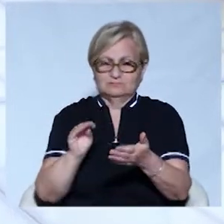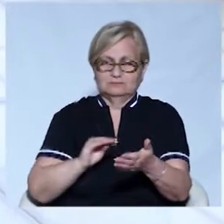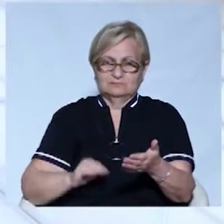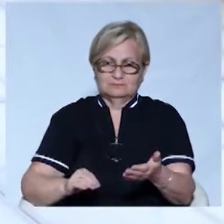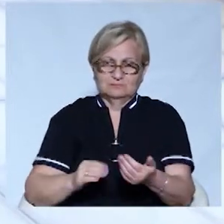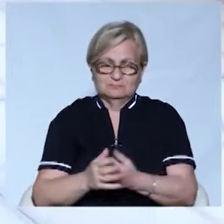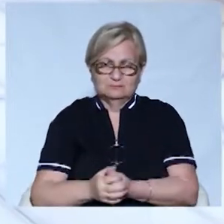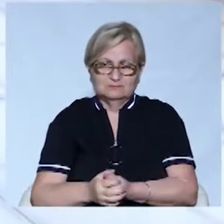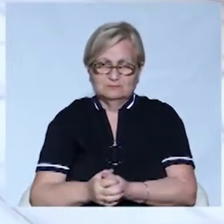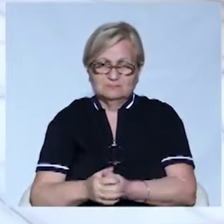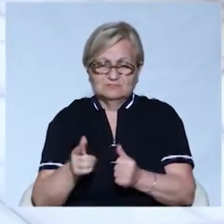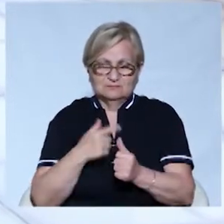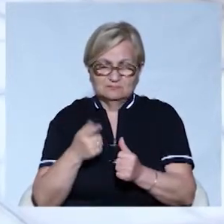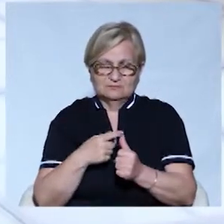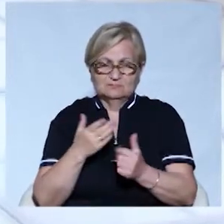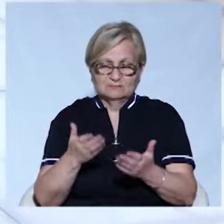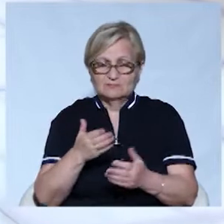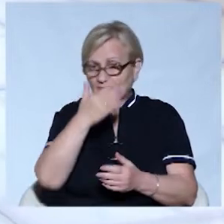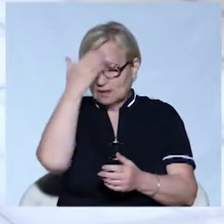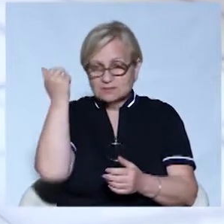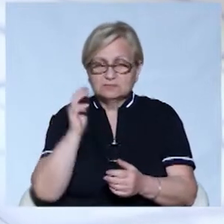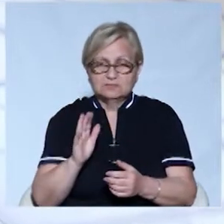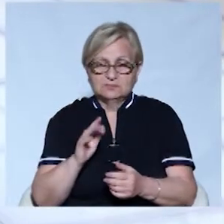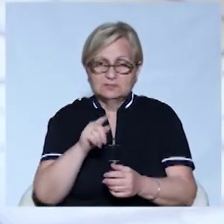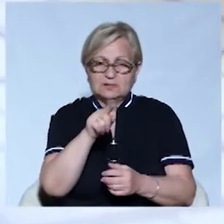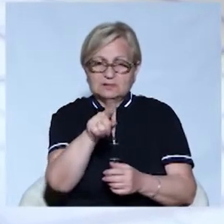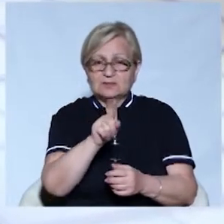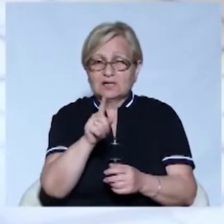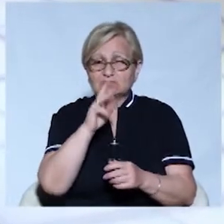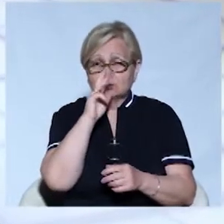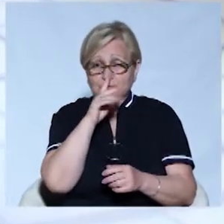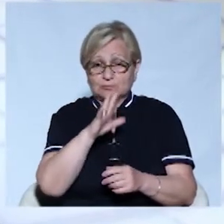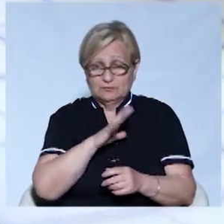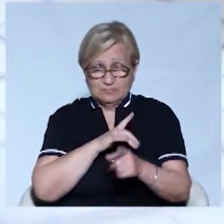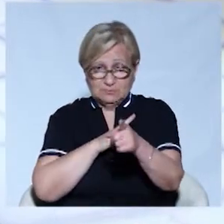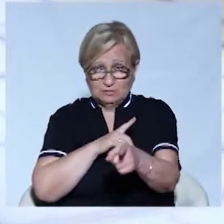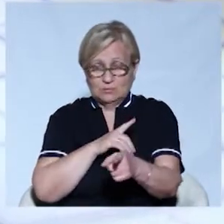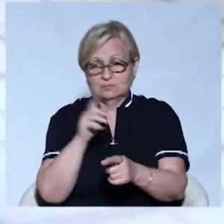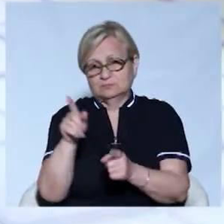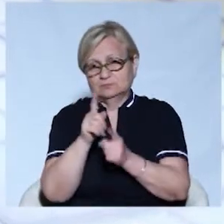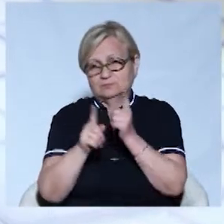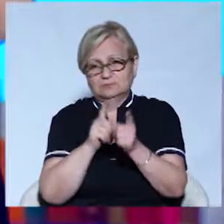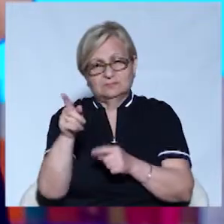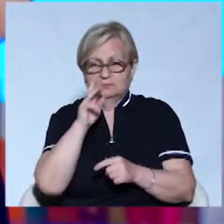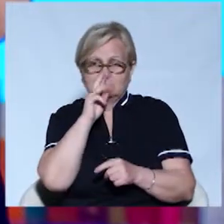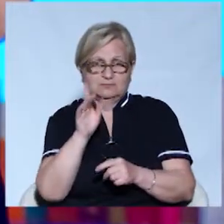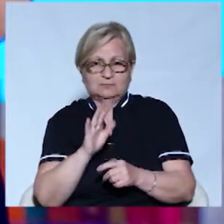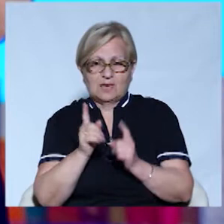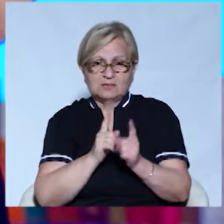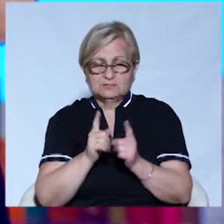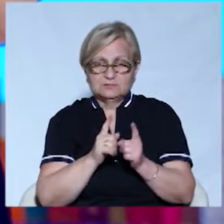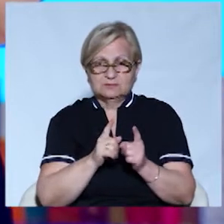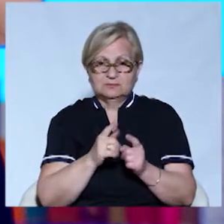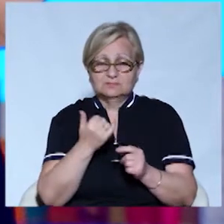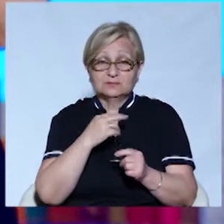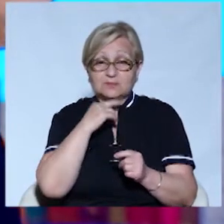დაწერეთ. არ დაგავიწყდეთ ის შეცდომები, აღარ დაუშვათ, რომლებსაც ამ